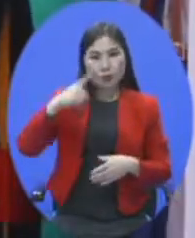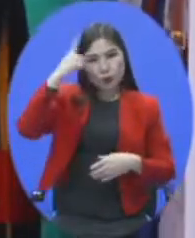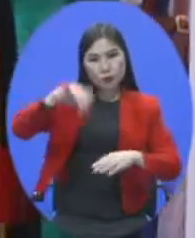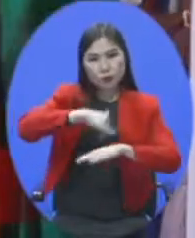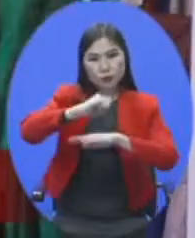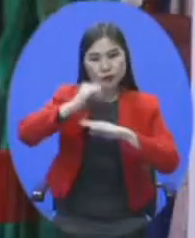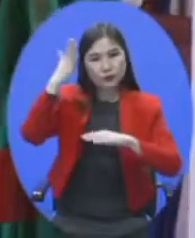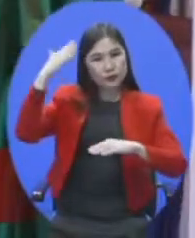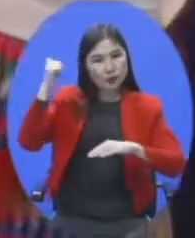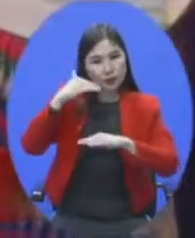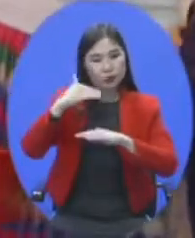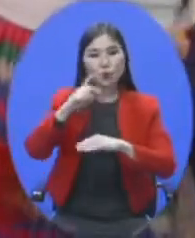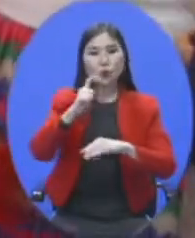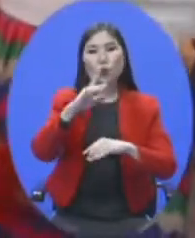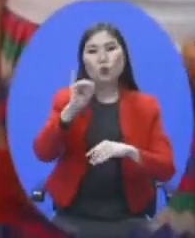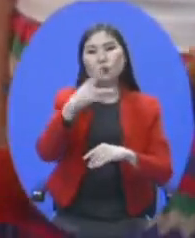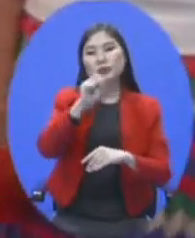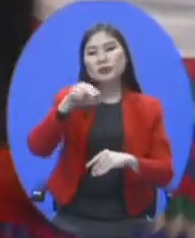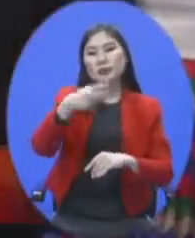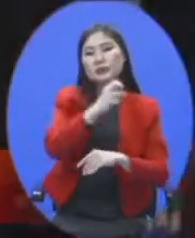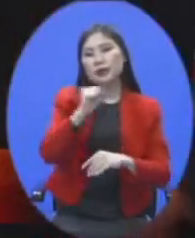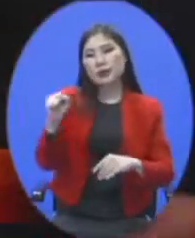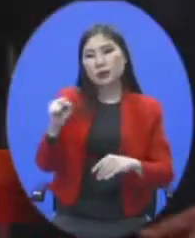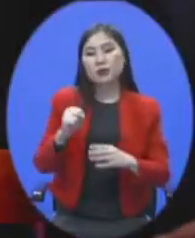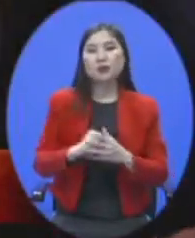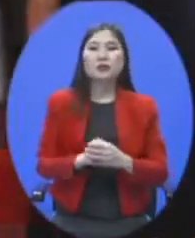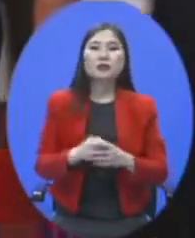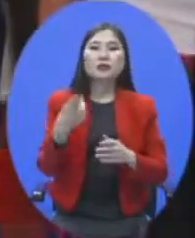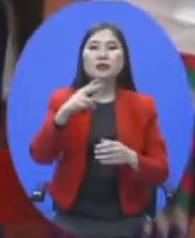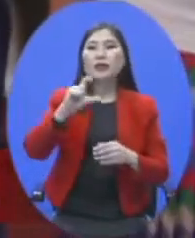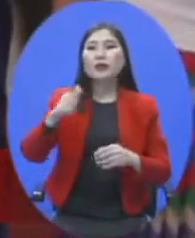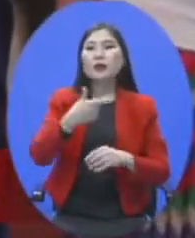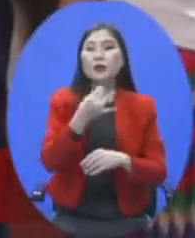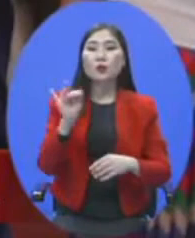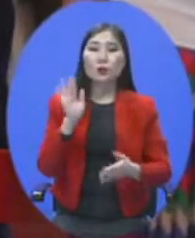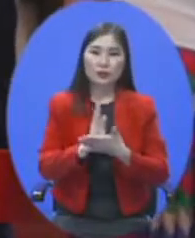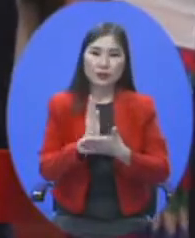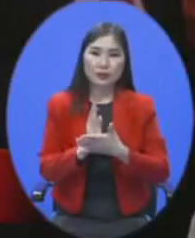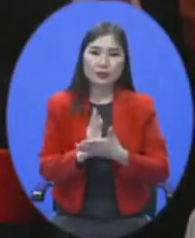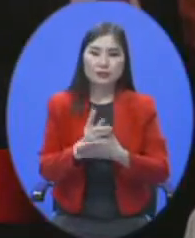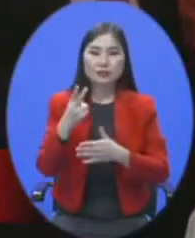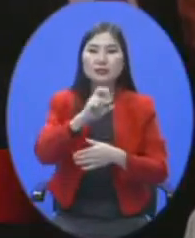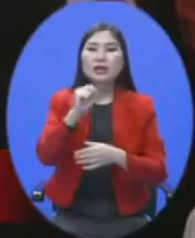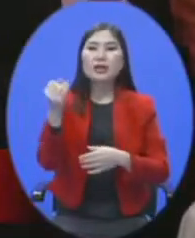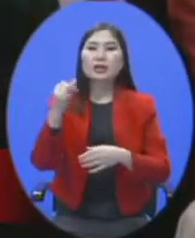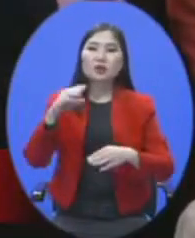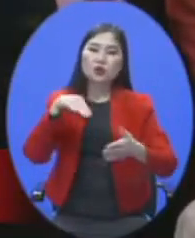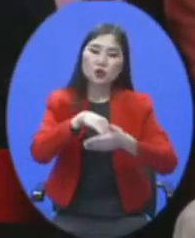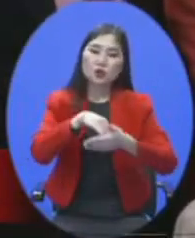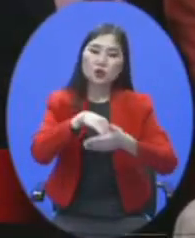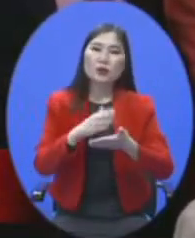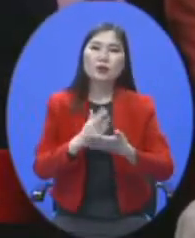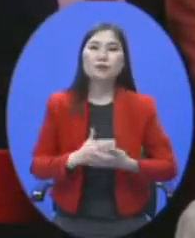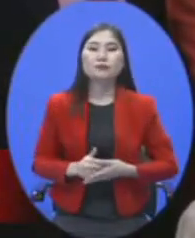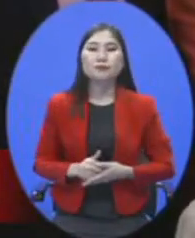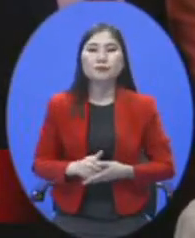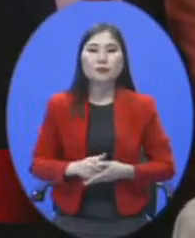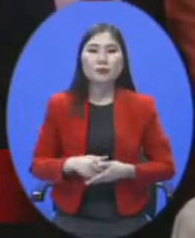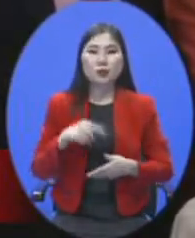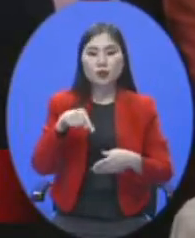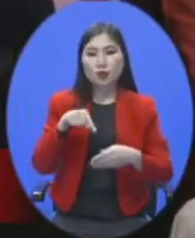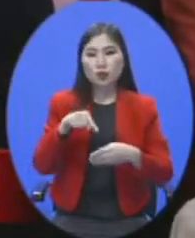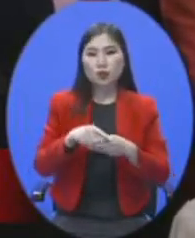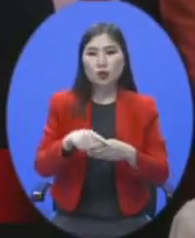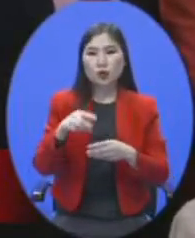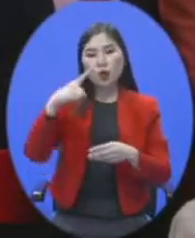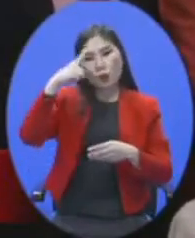Монгол улсын Вьетнамтай хийж байгаа худалдаа эргэлтийн хэмжээ АСЕАН-ы орнууд дундаа дээгүүрт эрэмблэгдэж, цаашдаа ч тогтвортой өснө нэмэгдэх хандлагатай байна. Мөн